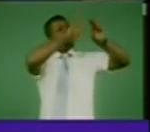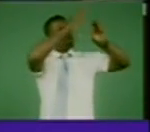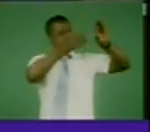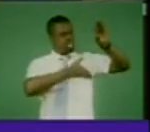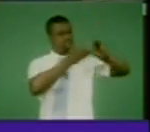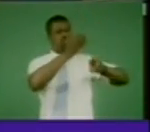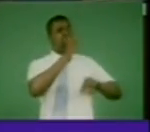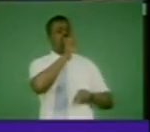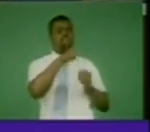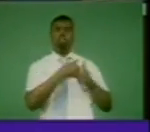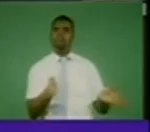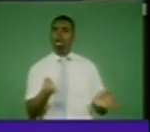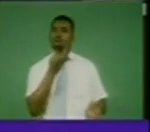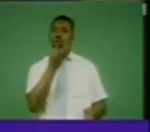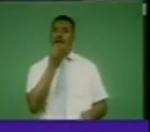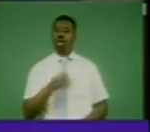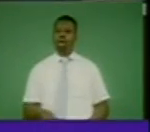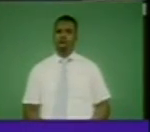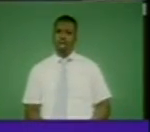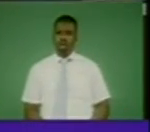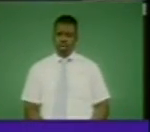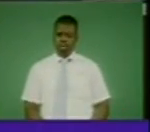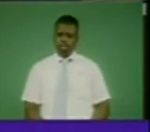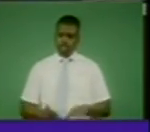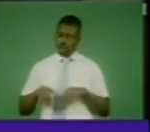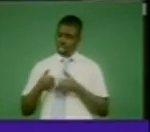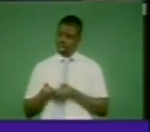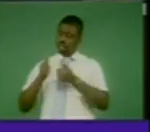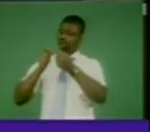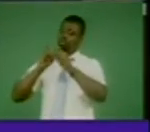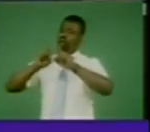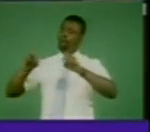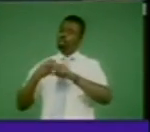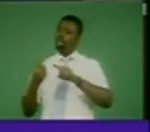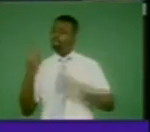hapana ni kura moja kwenye kila ibara isipokuwa ibara 248 yenye kura mbili.